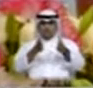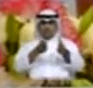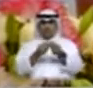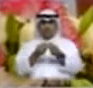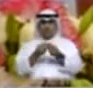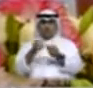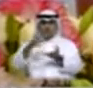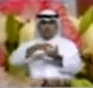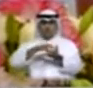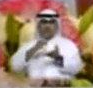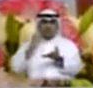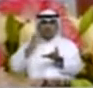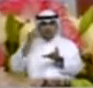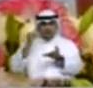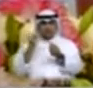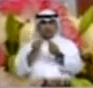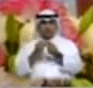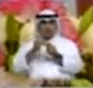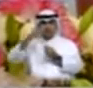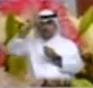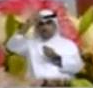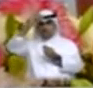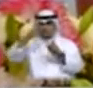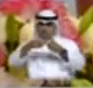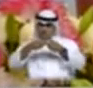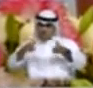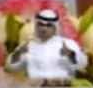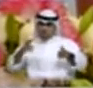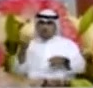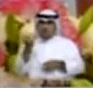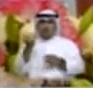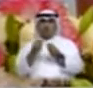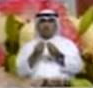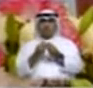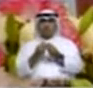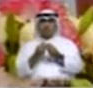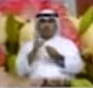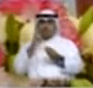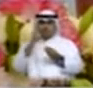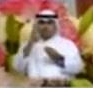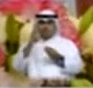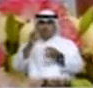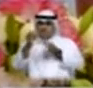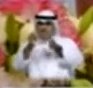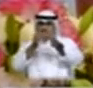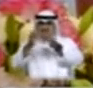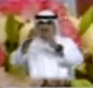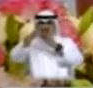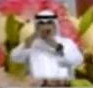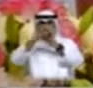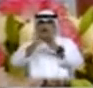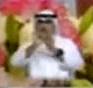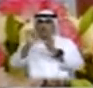الجانبين العربي والتركي بتنفيذ العديد من الإصلاحات في الهياكل الاقتصادية